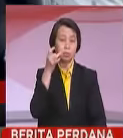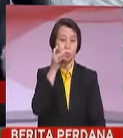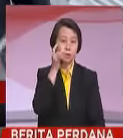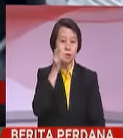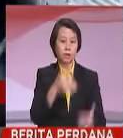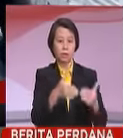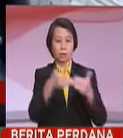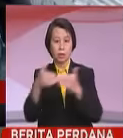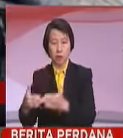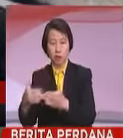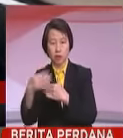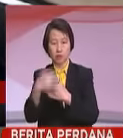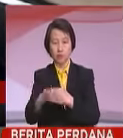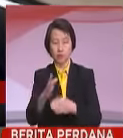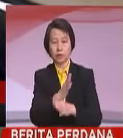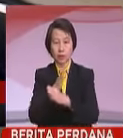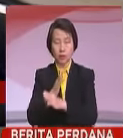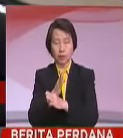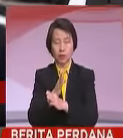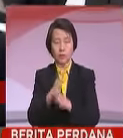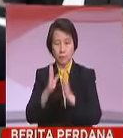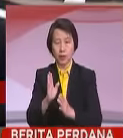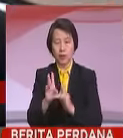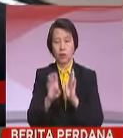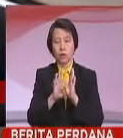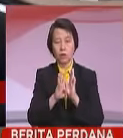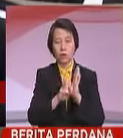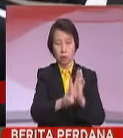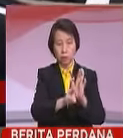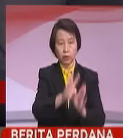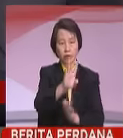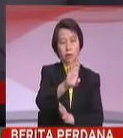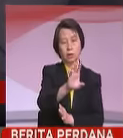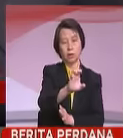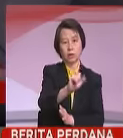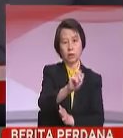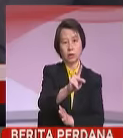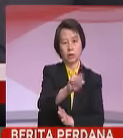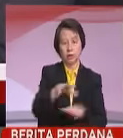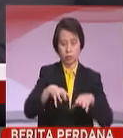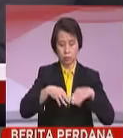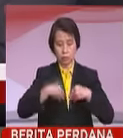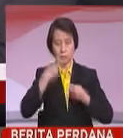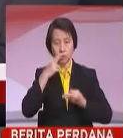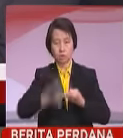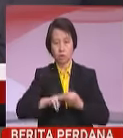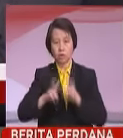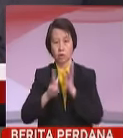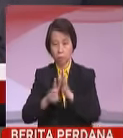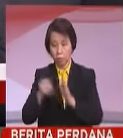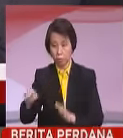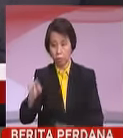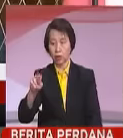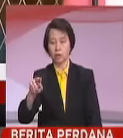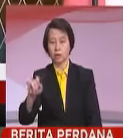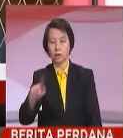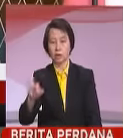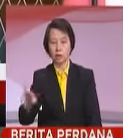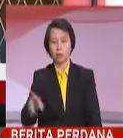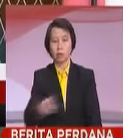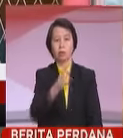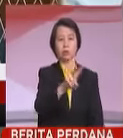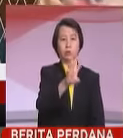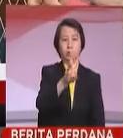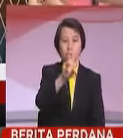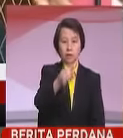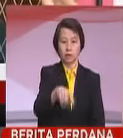melanjutkan tempoh selepas pihak peguam bela yang mewakili Kek menerima surat daripada peguam mewakili Nizar Muhammad Syabur pada 26